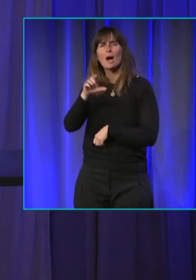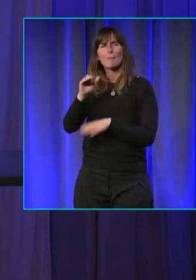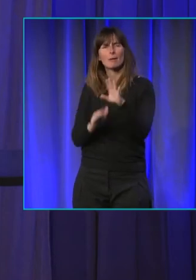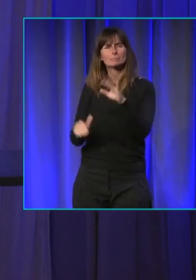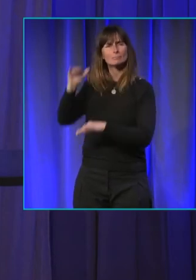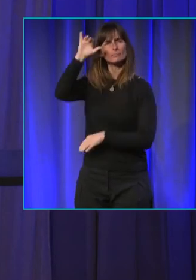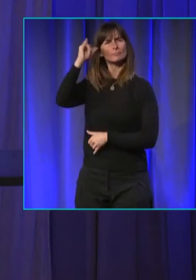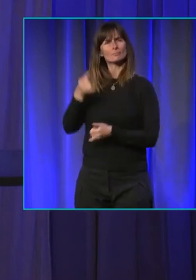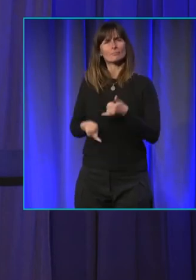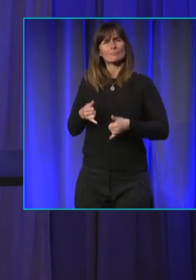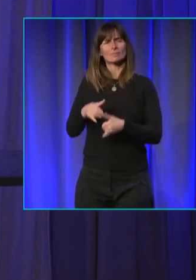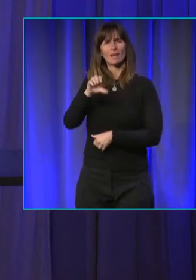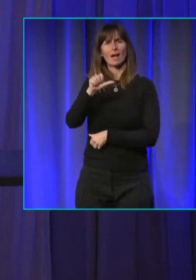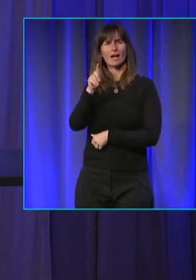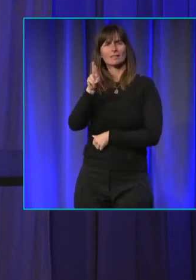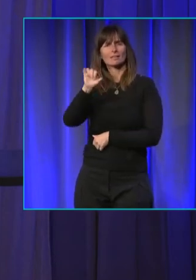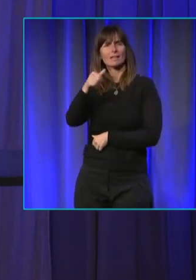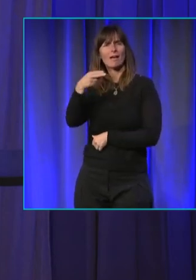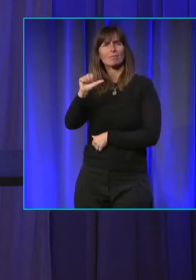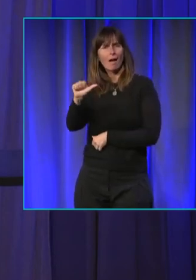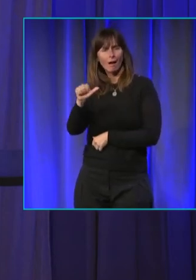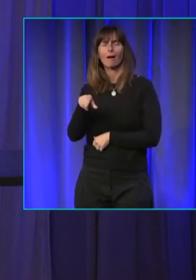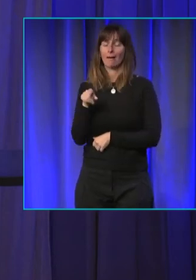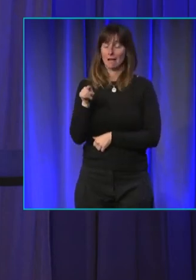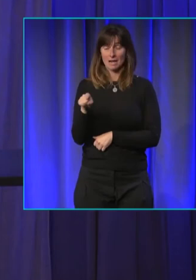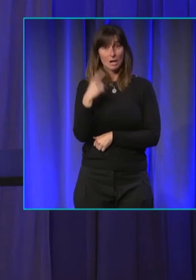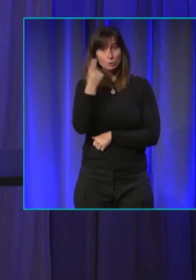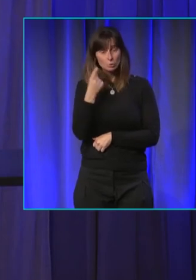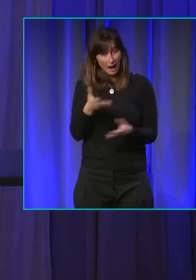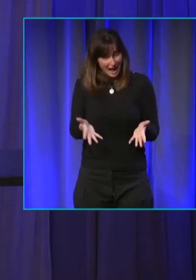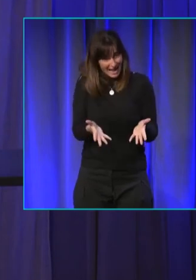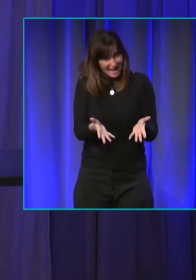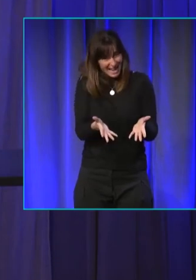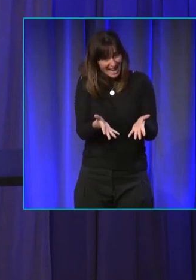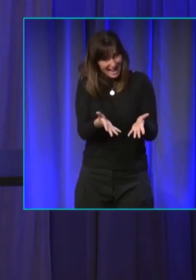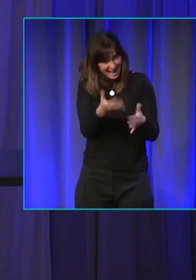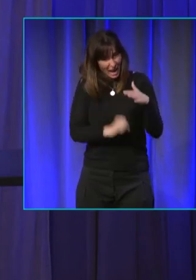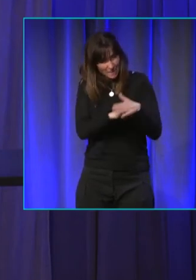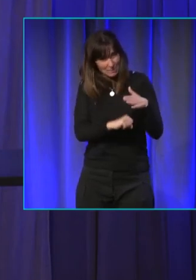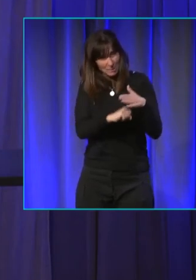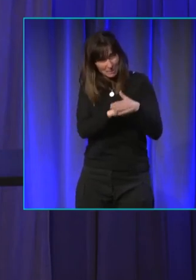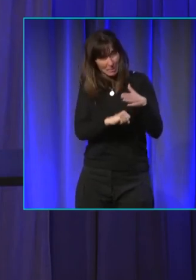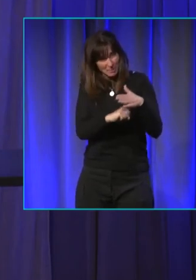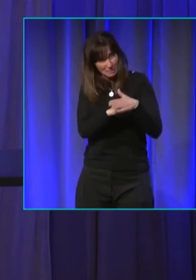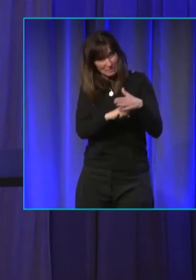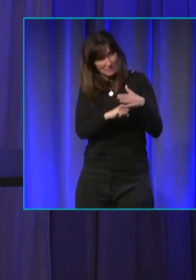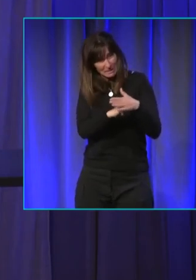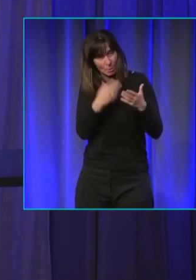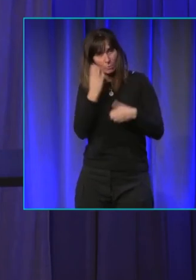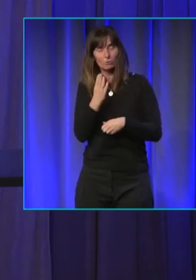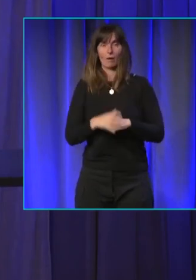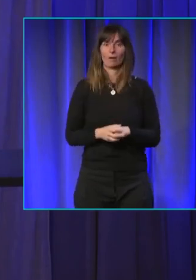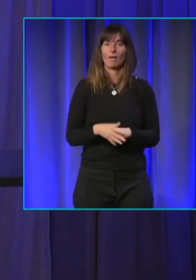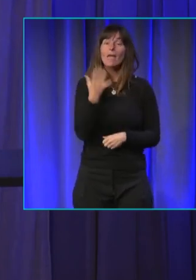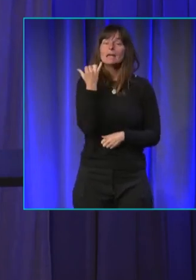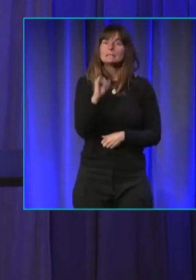fois, on est là pour les encourager et voilà, demander d'être à fond, à fond, à fond à chaque fois. Parce qu'il suffit que le